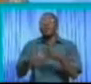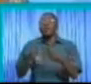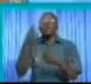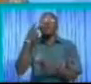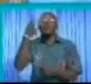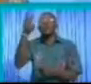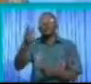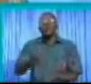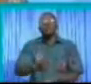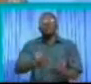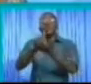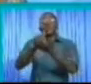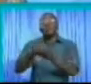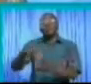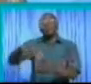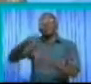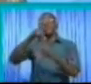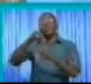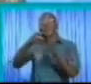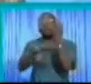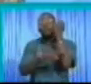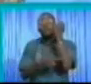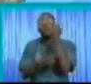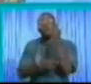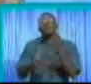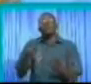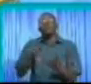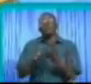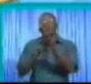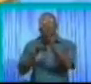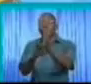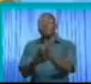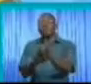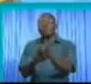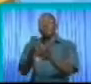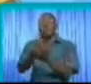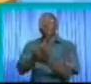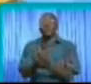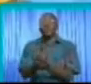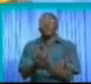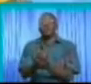guide spécialisé de la région des Cascades. Et voici le portrait qu'elle nous dresse.